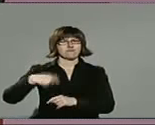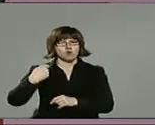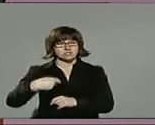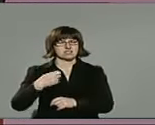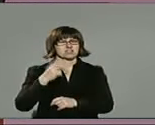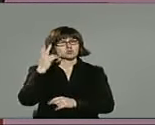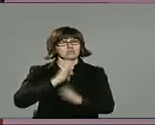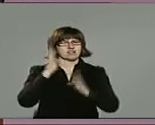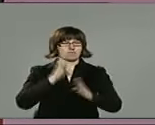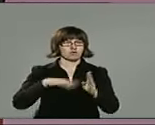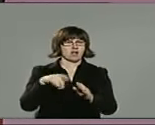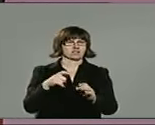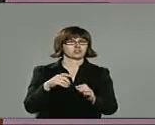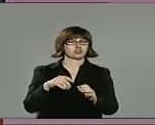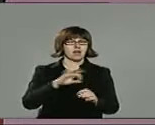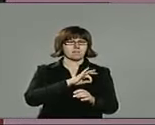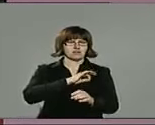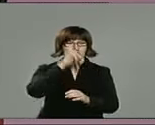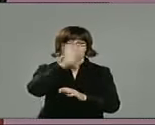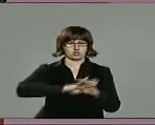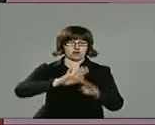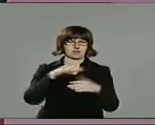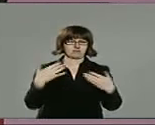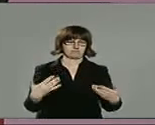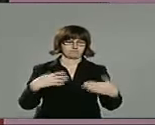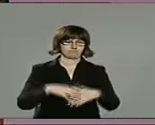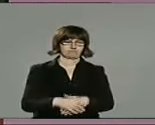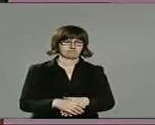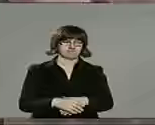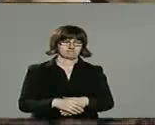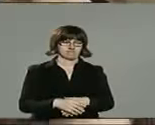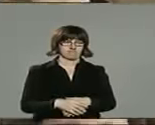Vorsitzenden der Sozialdemokratischen Partei Deutschlands, liebe Genossinnen und Genossen.